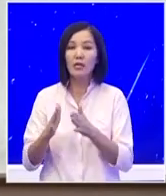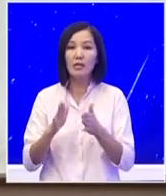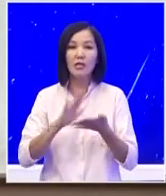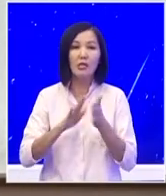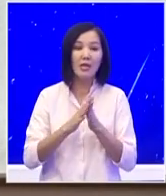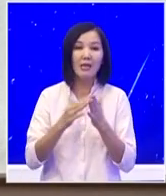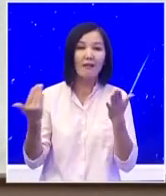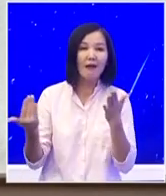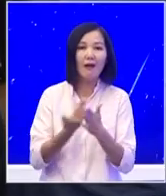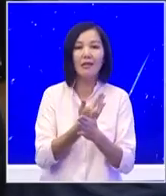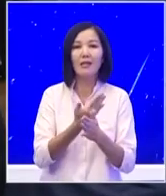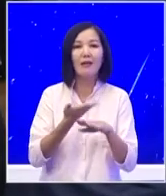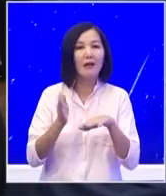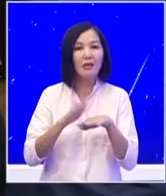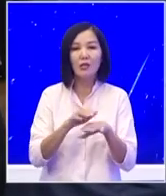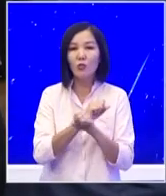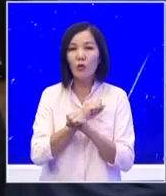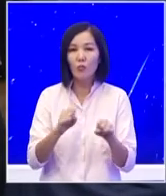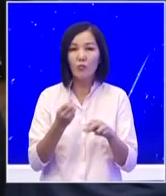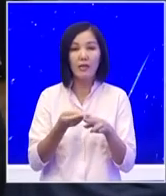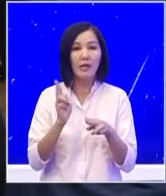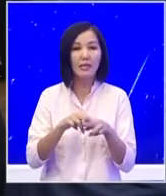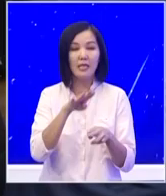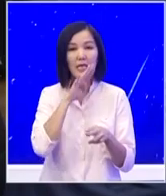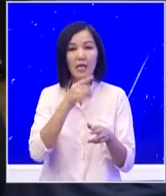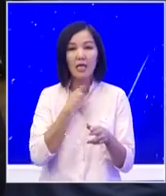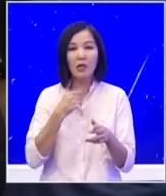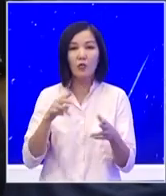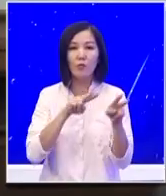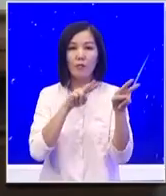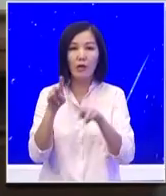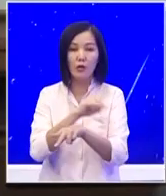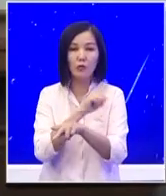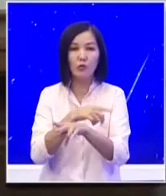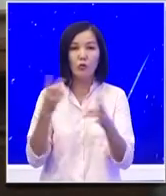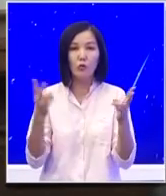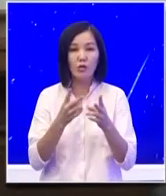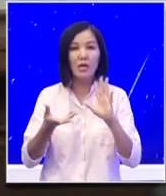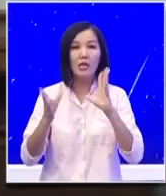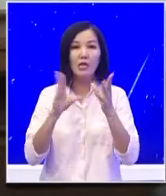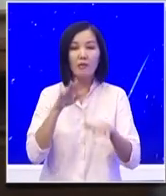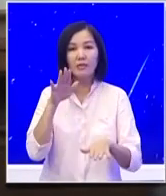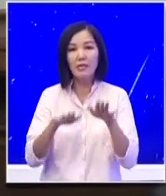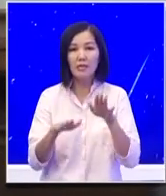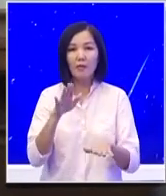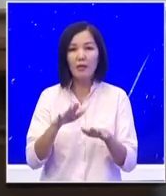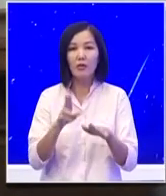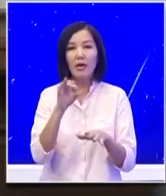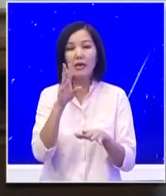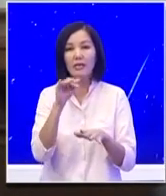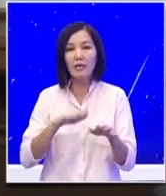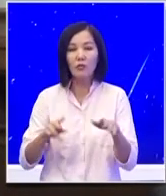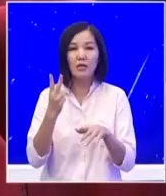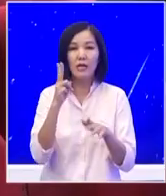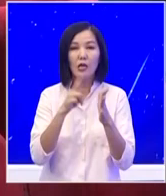енді тұрақталғанда жағдайды өршітіп алмау керек. Әсіресе Текелі мен Талдықорғанда бақылауды күшейту қажет. Жалпы салыстырмалы түрде алсақ,